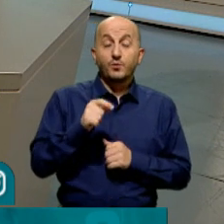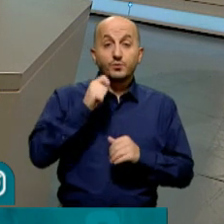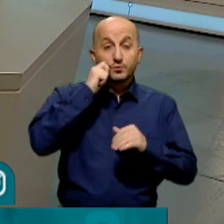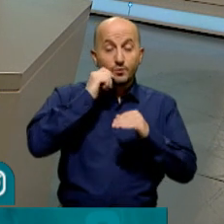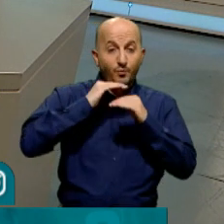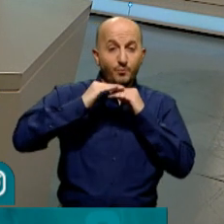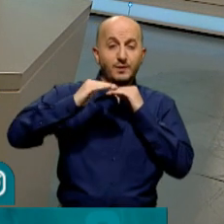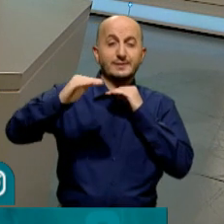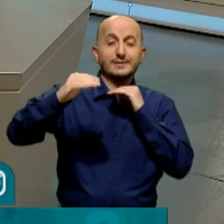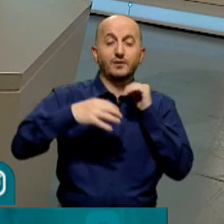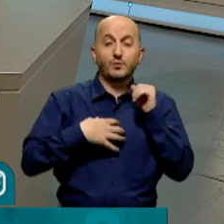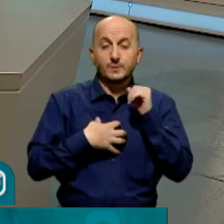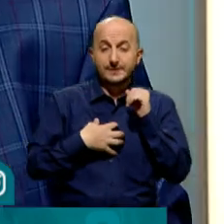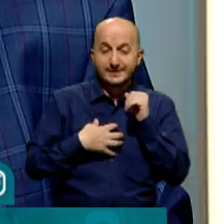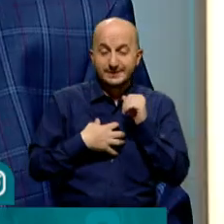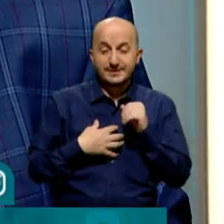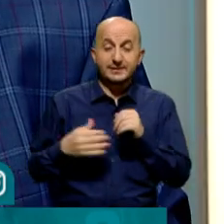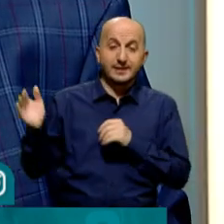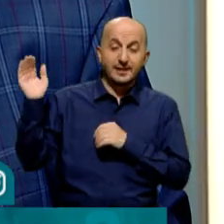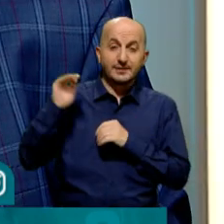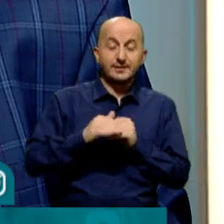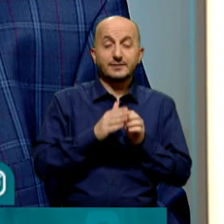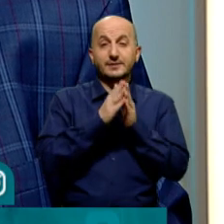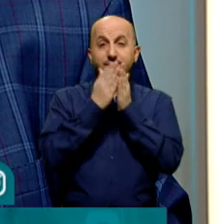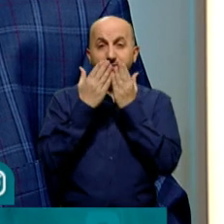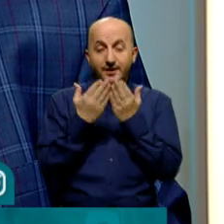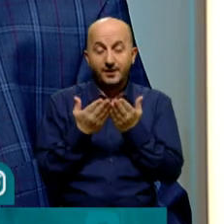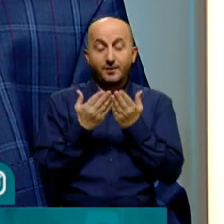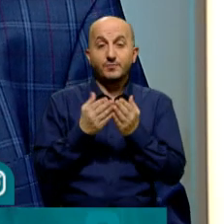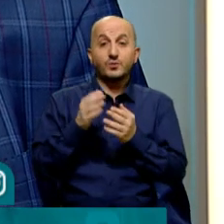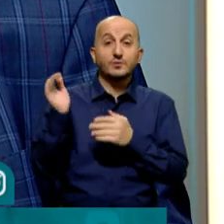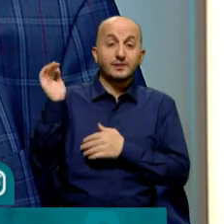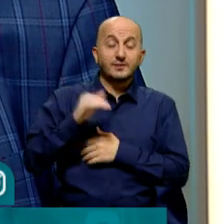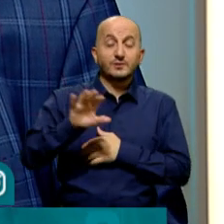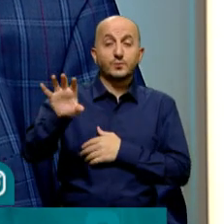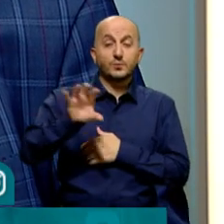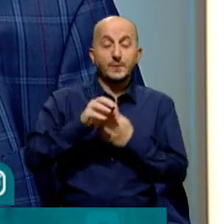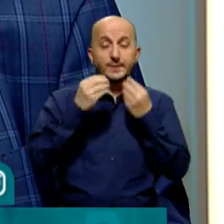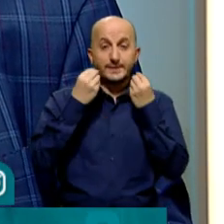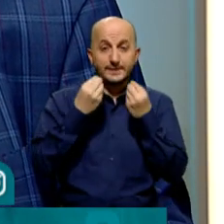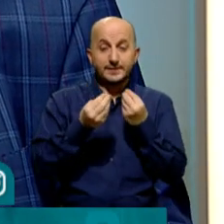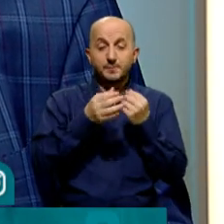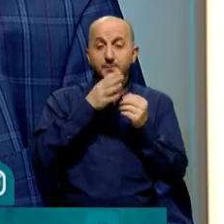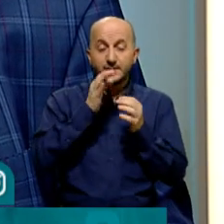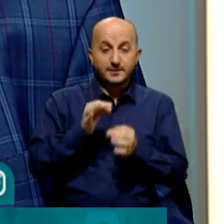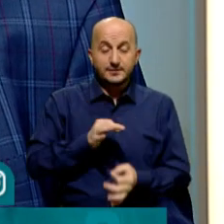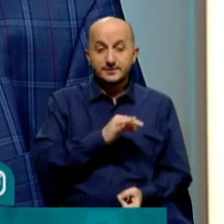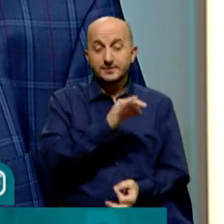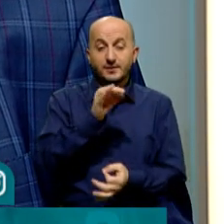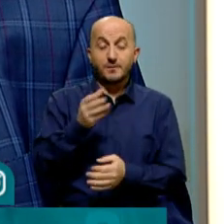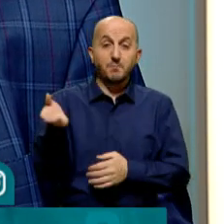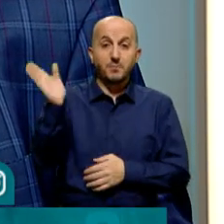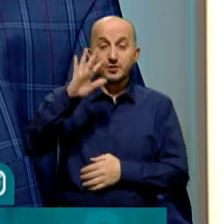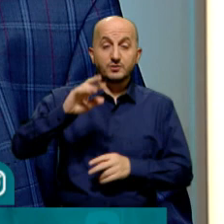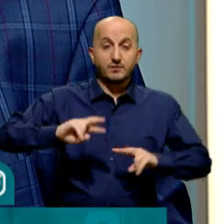ümmetinden, onun dinini, onun getirdiği kitabı, onun getirdiği sünneti iyi bilen insanların bunu başkalarına